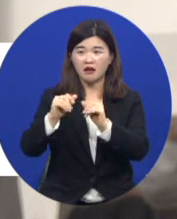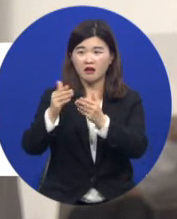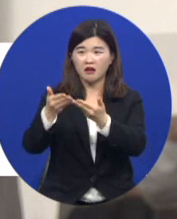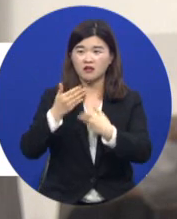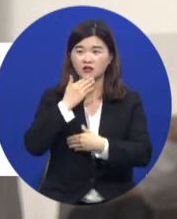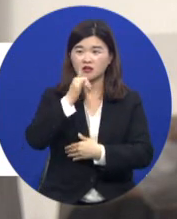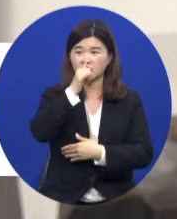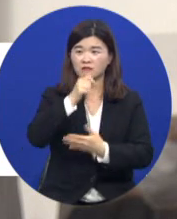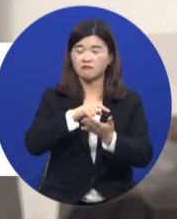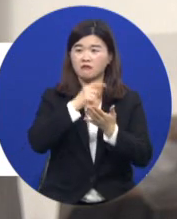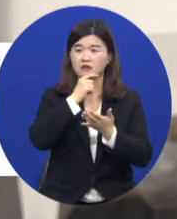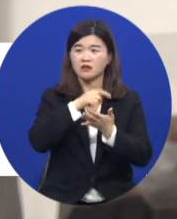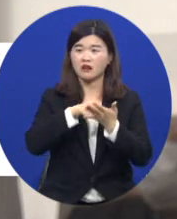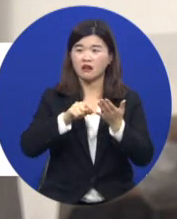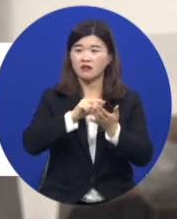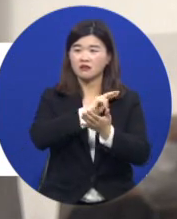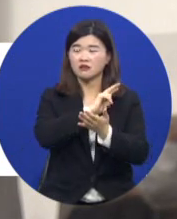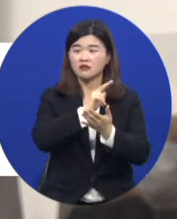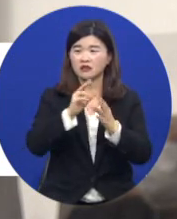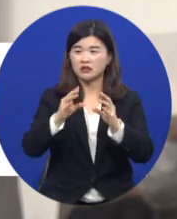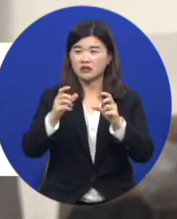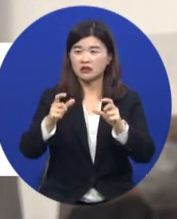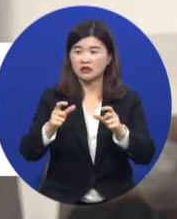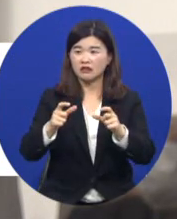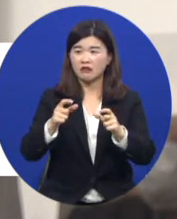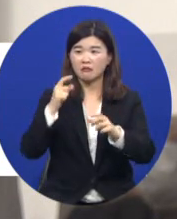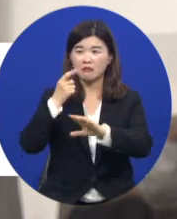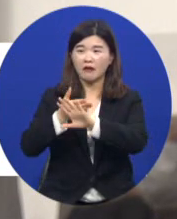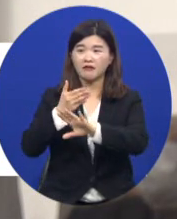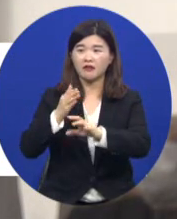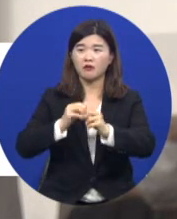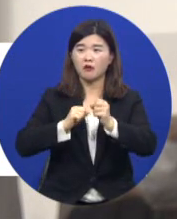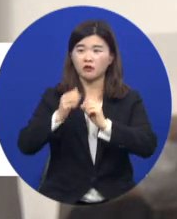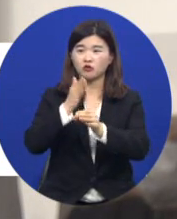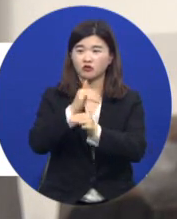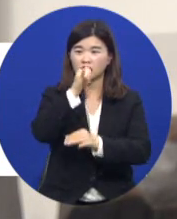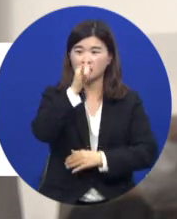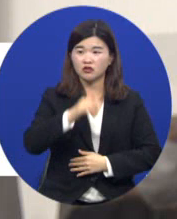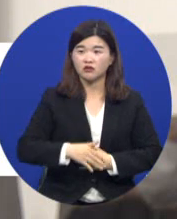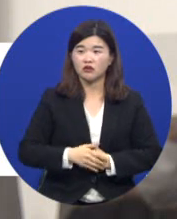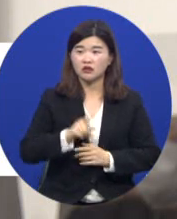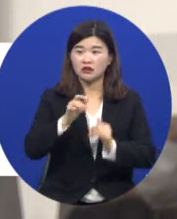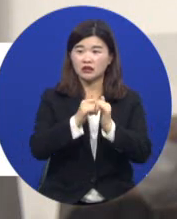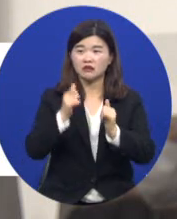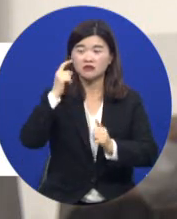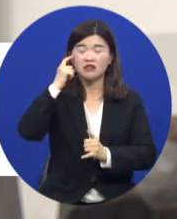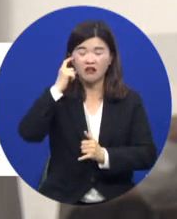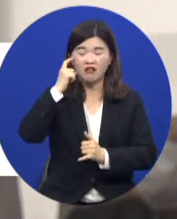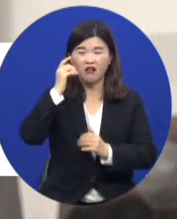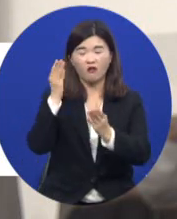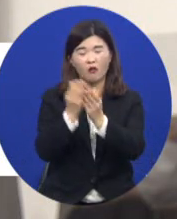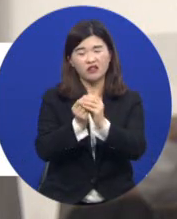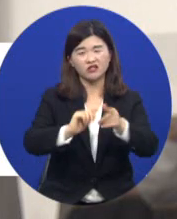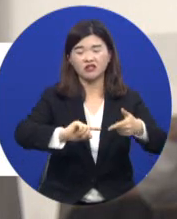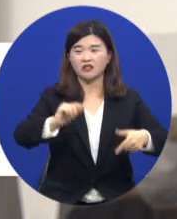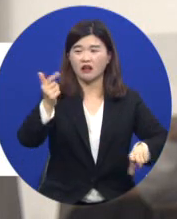토지가 수용당하는 그러한 피해를 보고 있는 지역들이 반대 대책위를 구성해서 활동을 하고 있지 않습니까? 그분들의